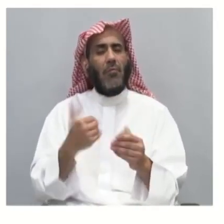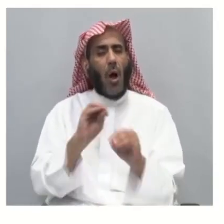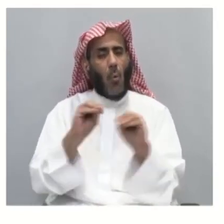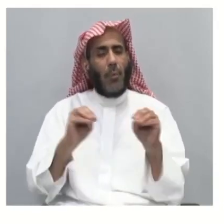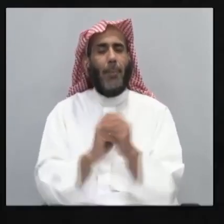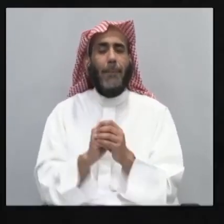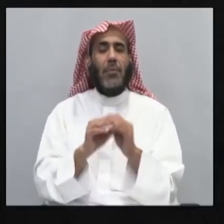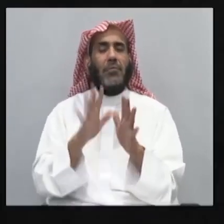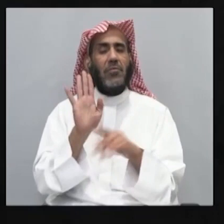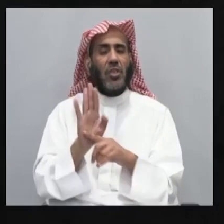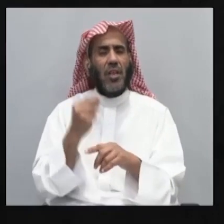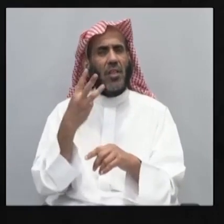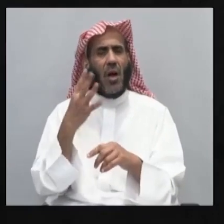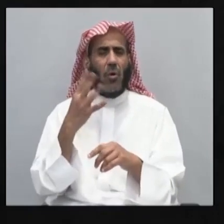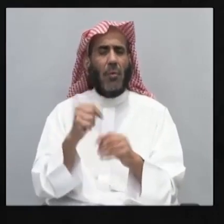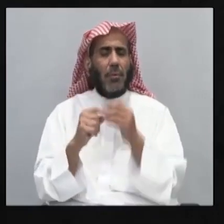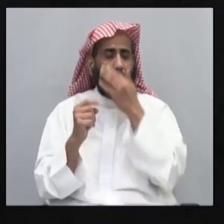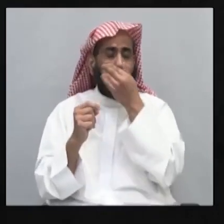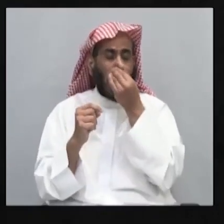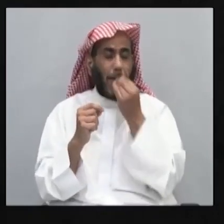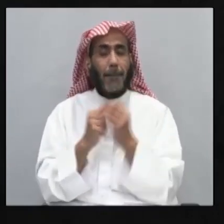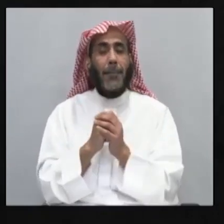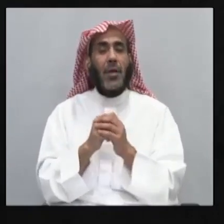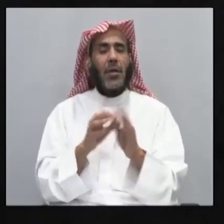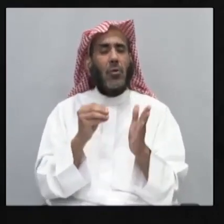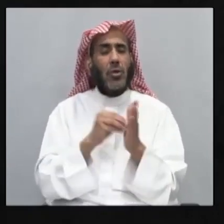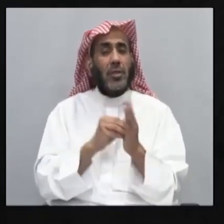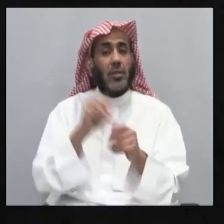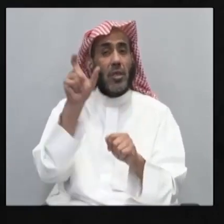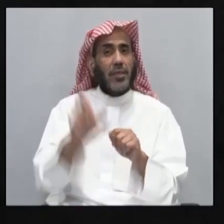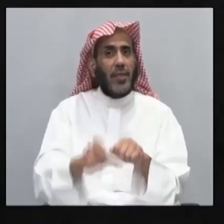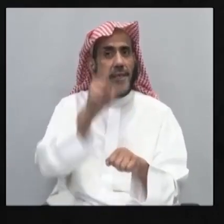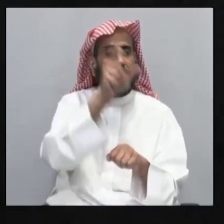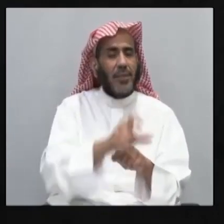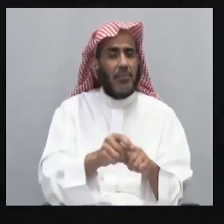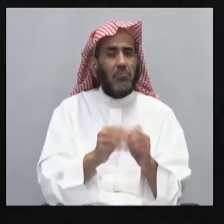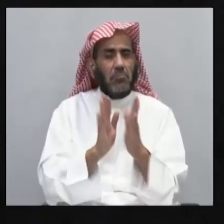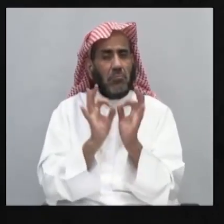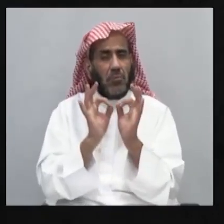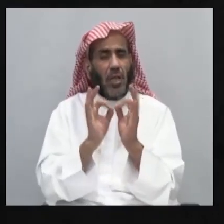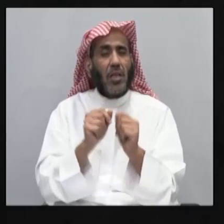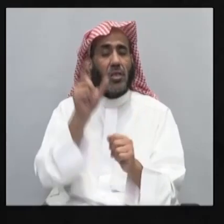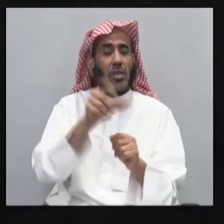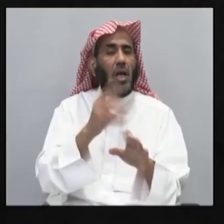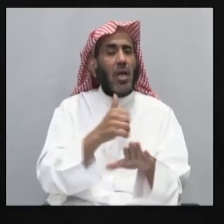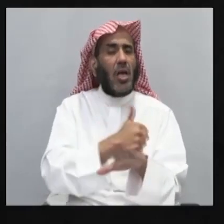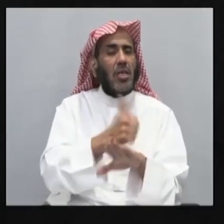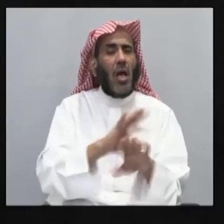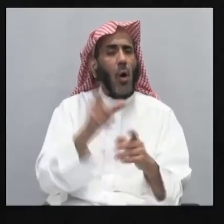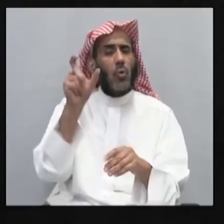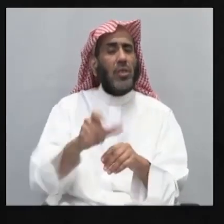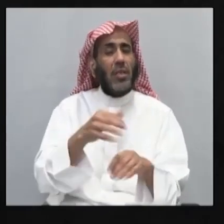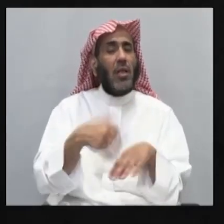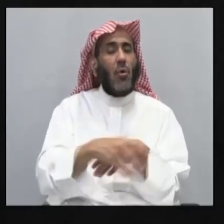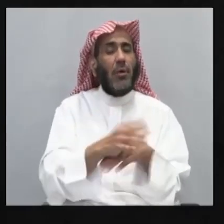الدرس في الشريحه الثالثه والرابعه كذلك اوجدنا الشخصيات حددنا هذه الشخصيات هل هي رئيسه او ثانويه